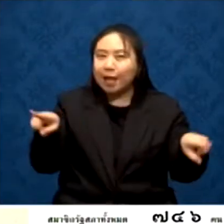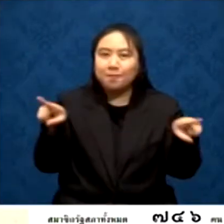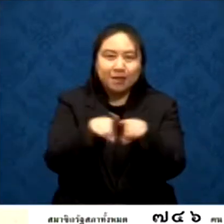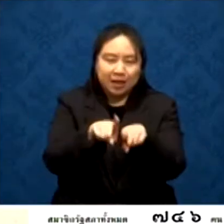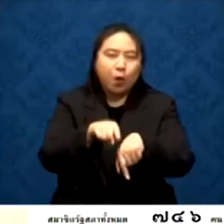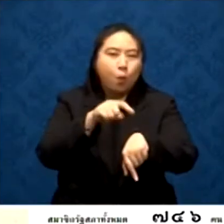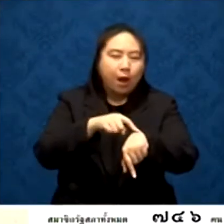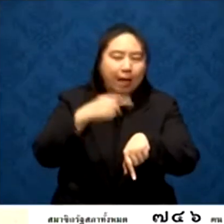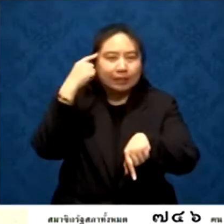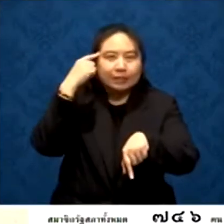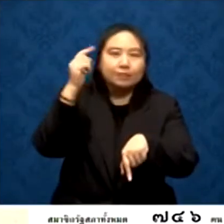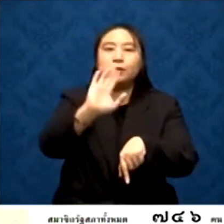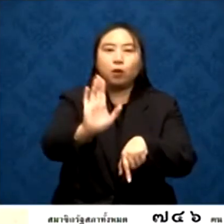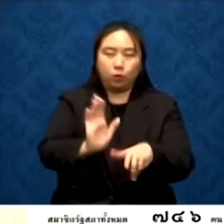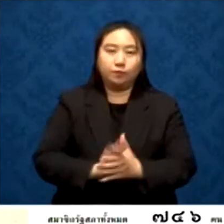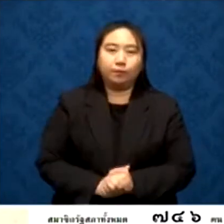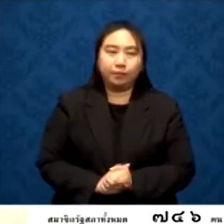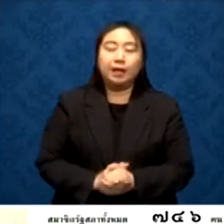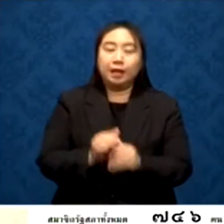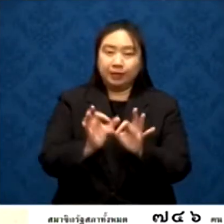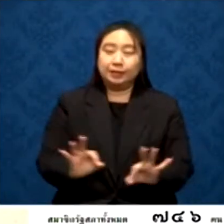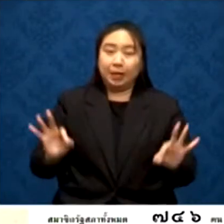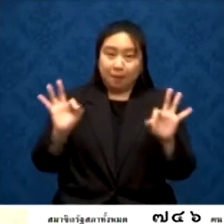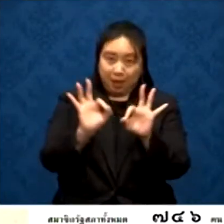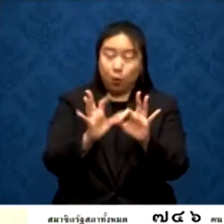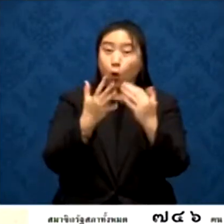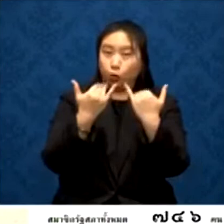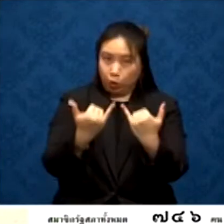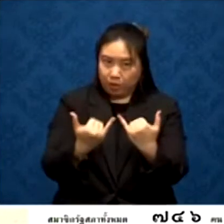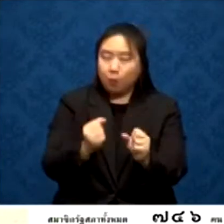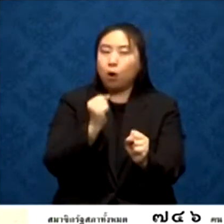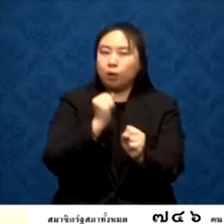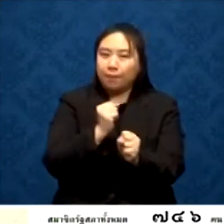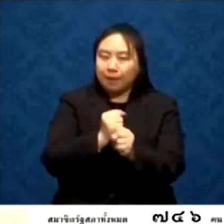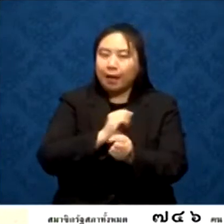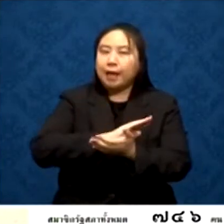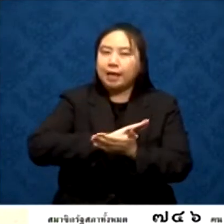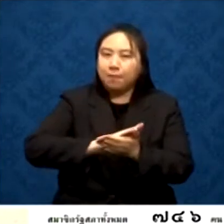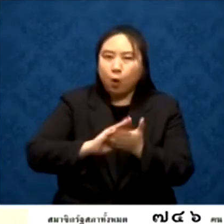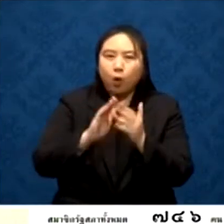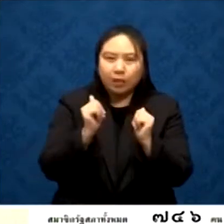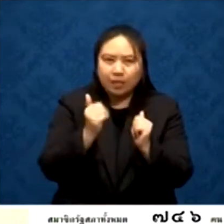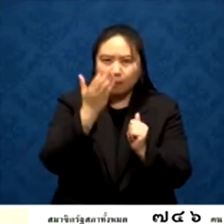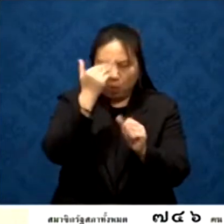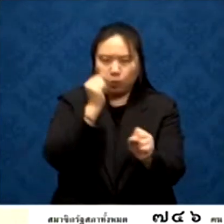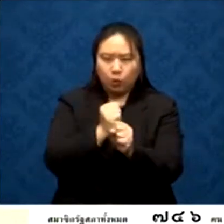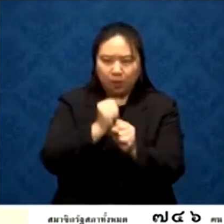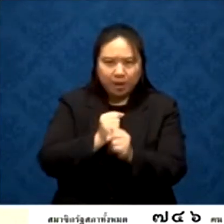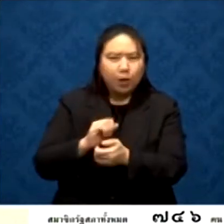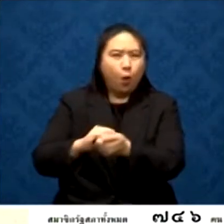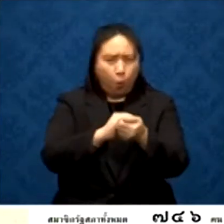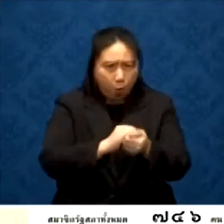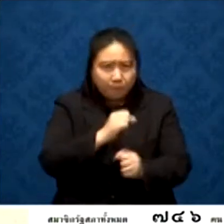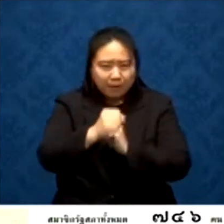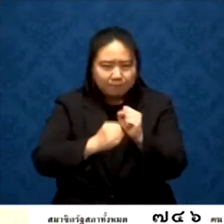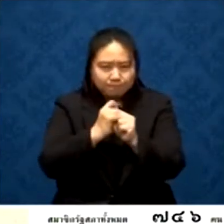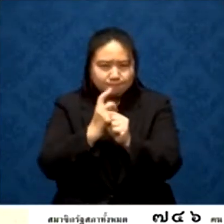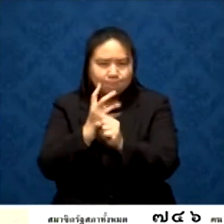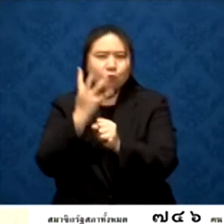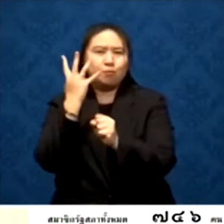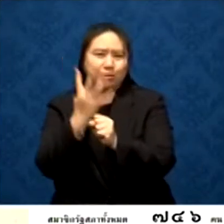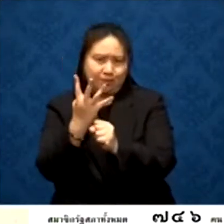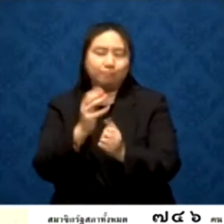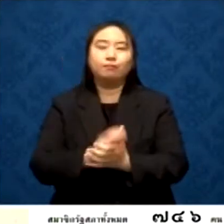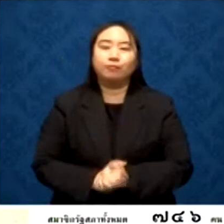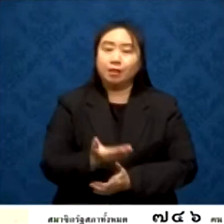าอย่าไปนั้นเอาเรื่องว่าเราสามารถจะทำงานด้วยดีเพราะเราต้องทำงานร่วมกันตลอด4ปีนี้เชิญครับคุณรังสิมันต์ลง